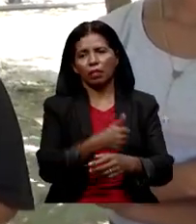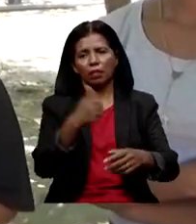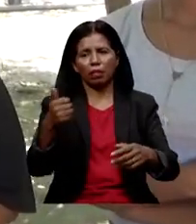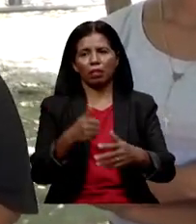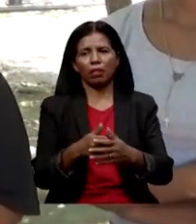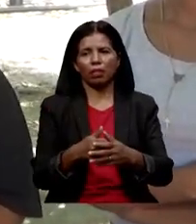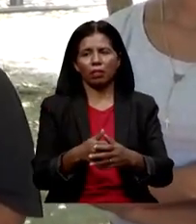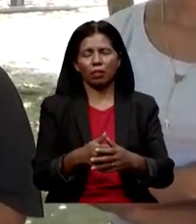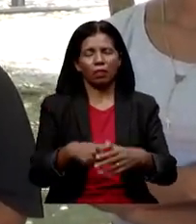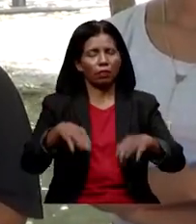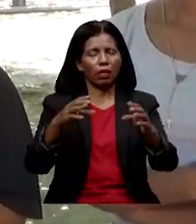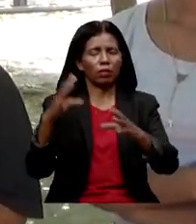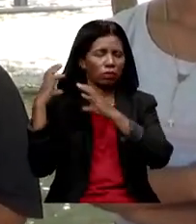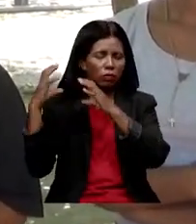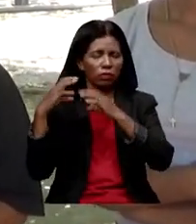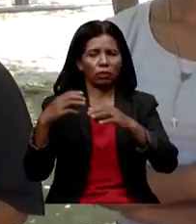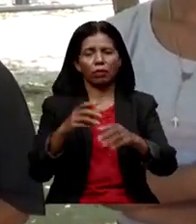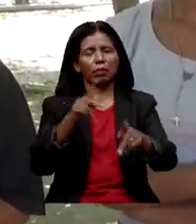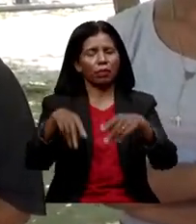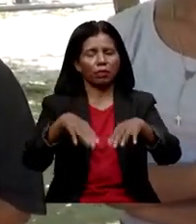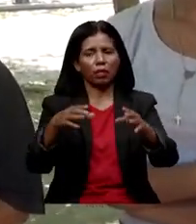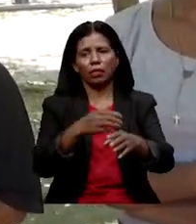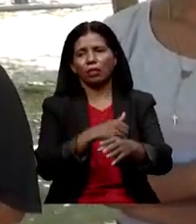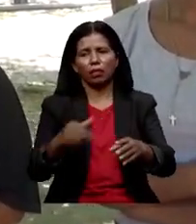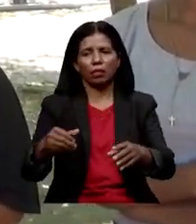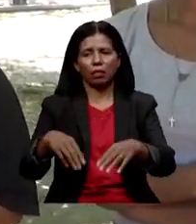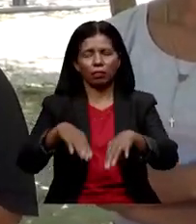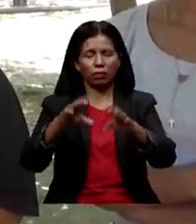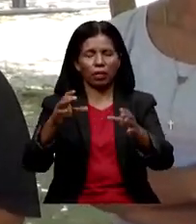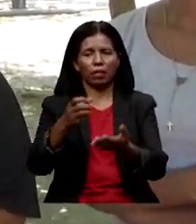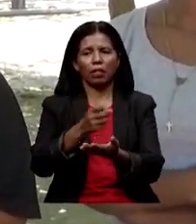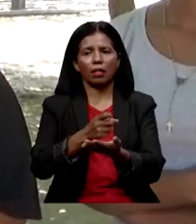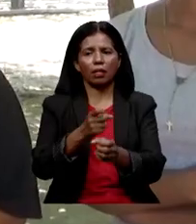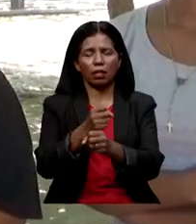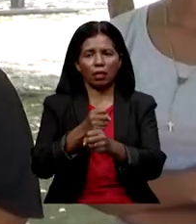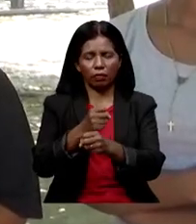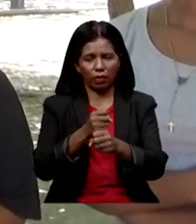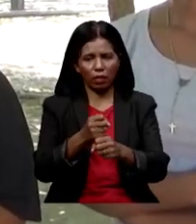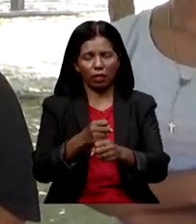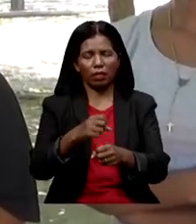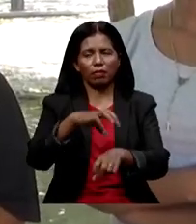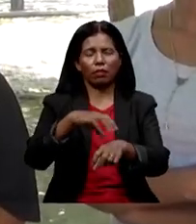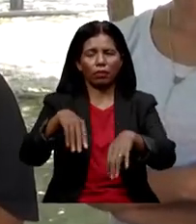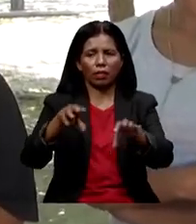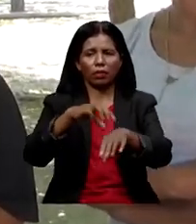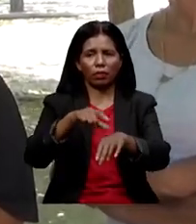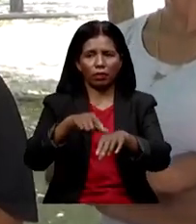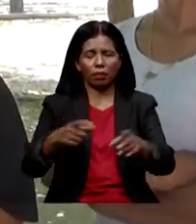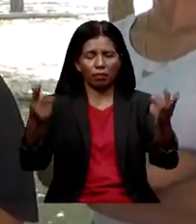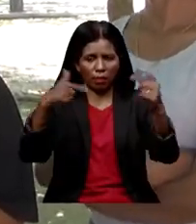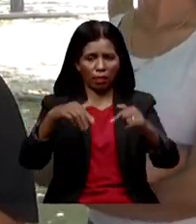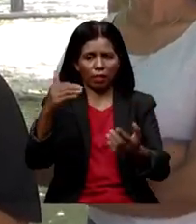San Francisco selipkan. Mai fan kafe tarian nih. Kafe tak kafe sirne. Sirne mak mai